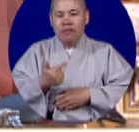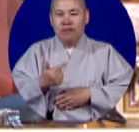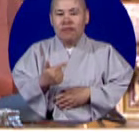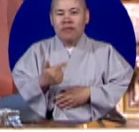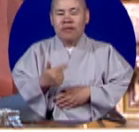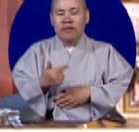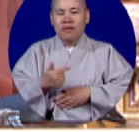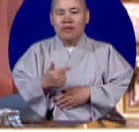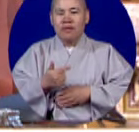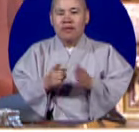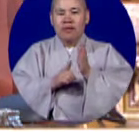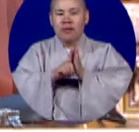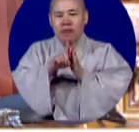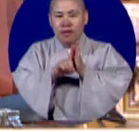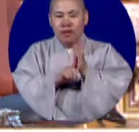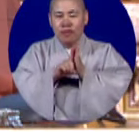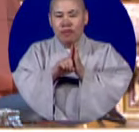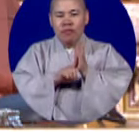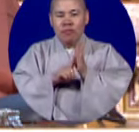체원이죠.